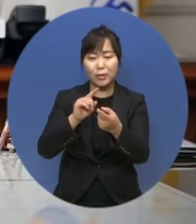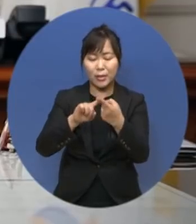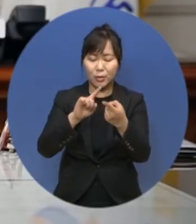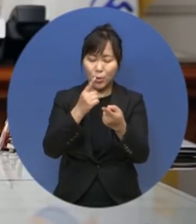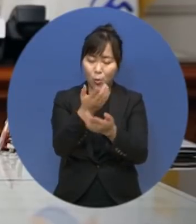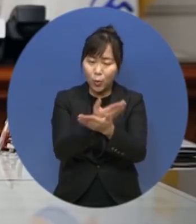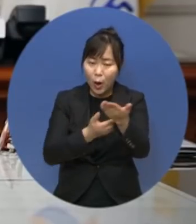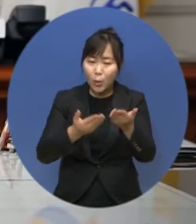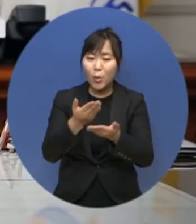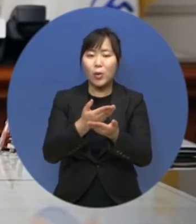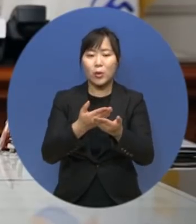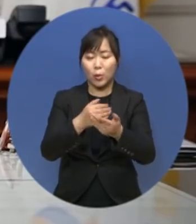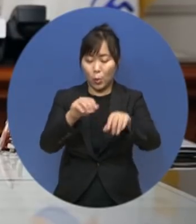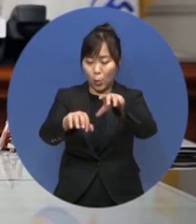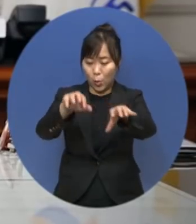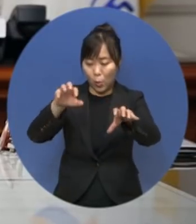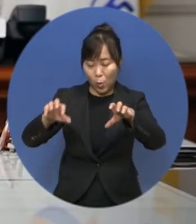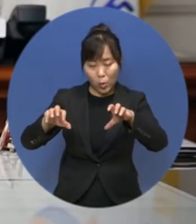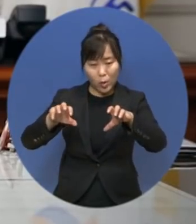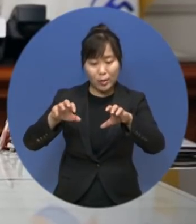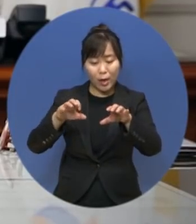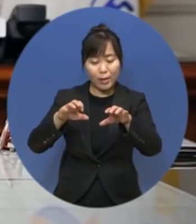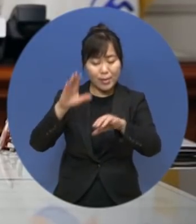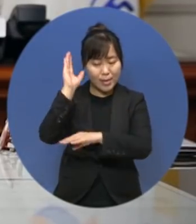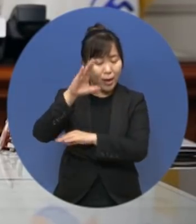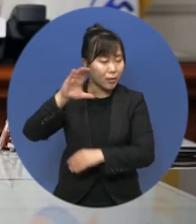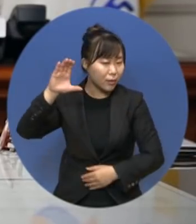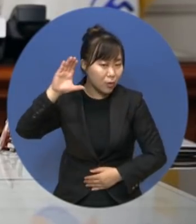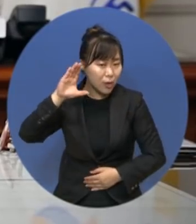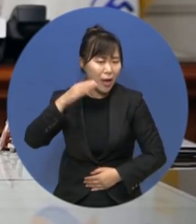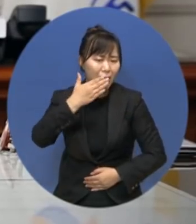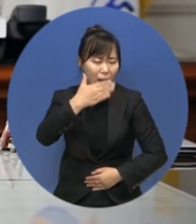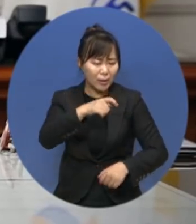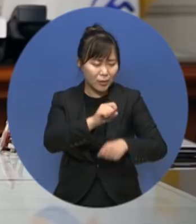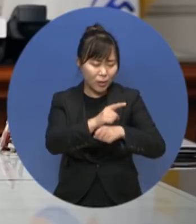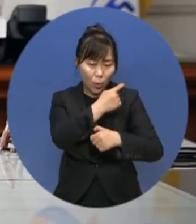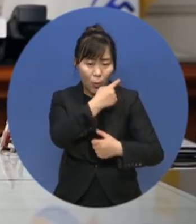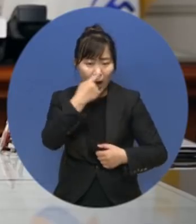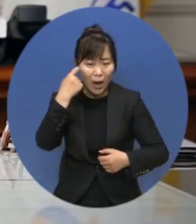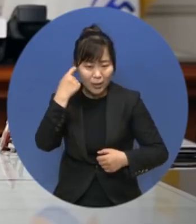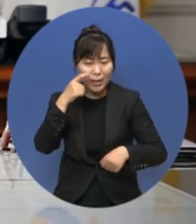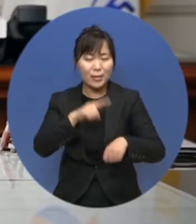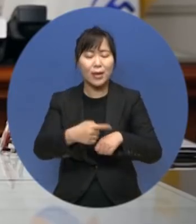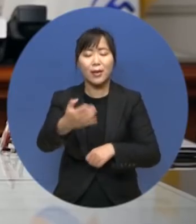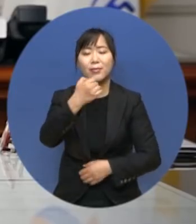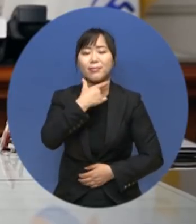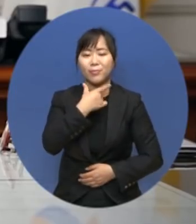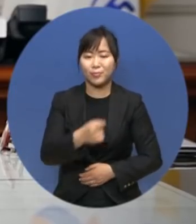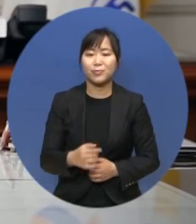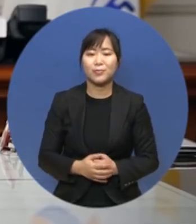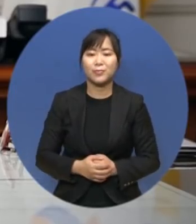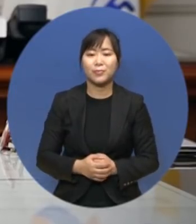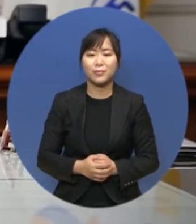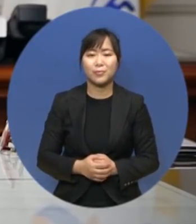공유하고 일선 현장의 목소리를 들으면서 가능성을 확인하는 시간이 됐으면